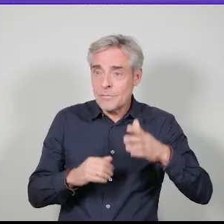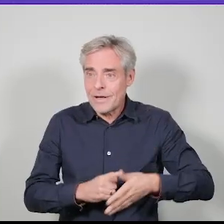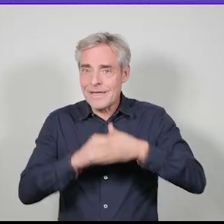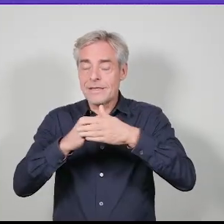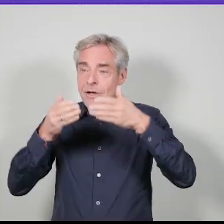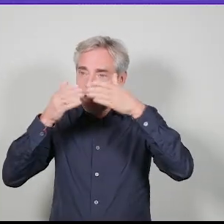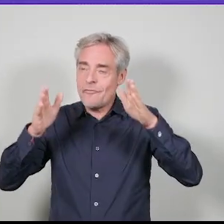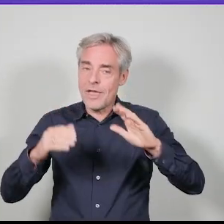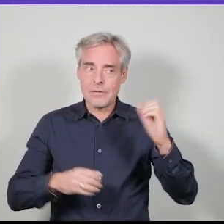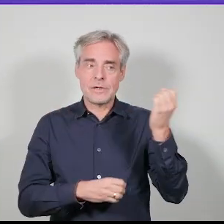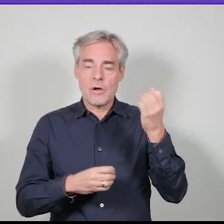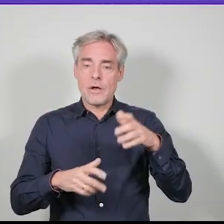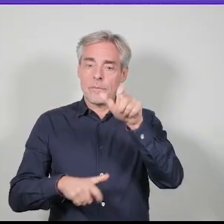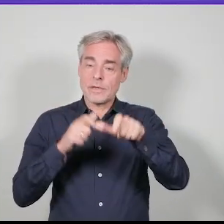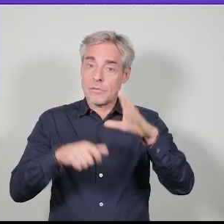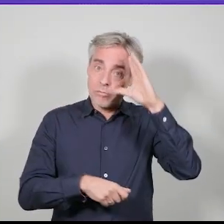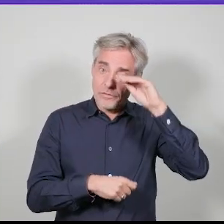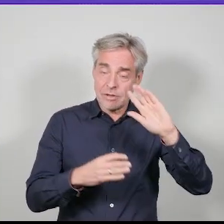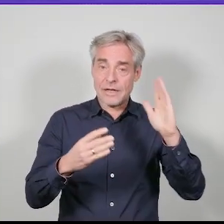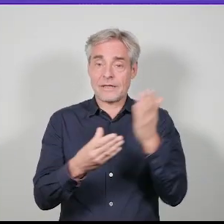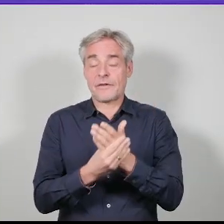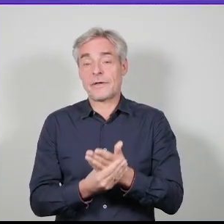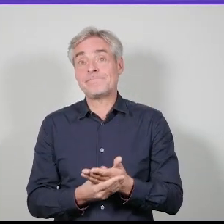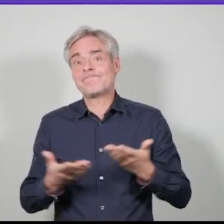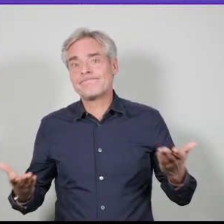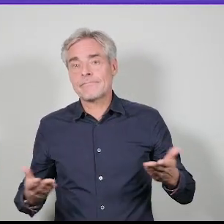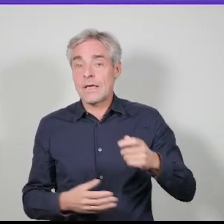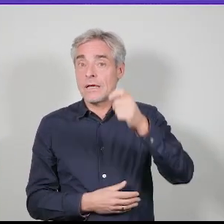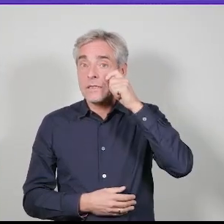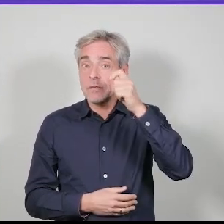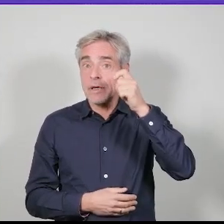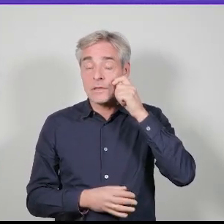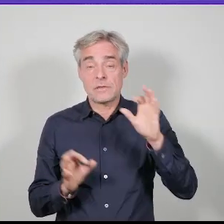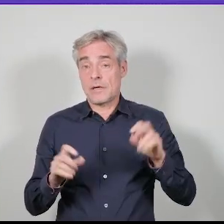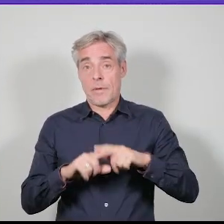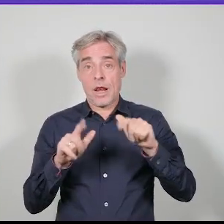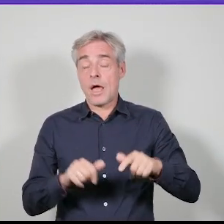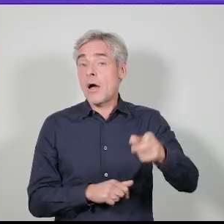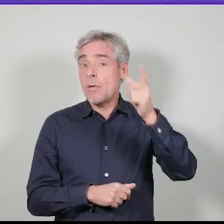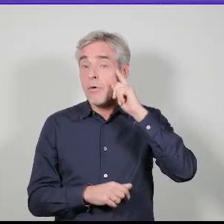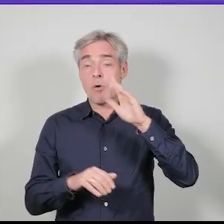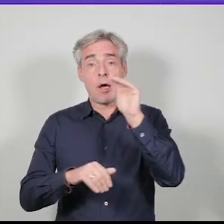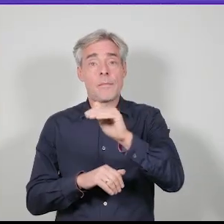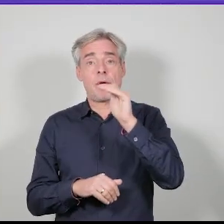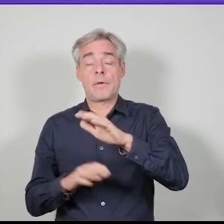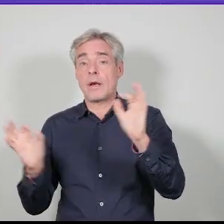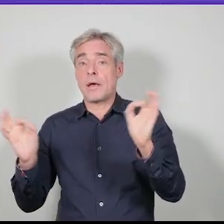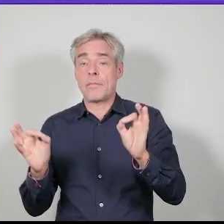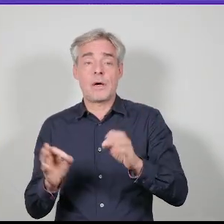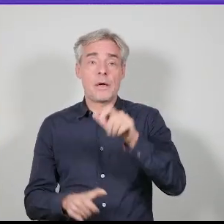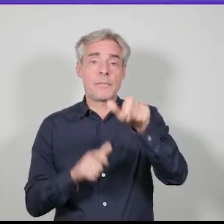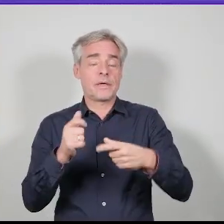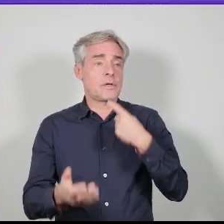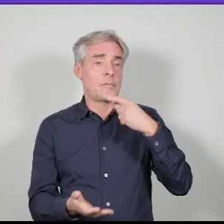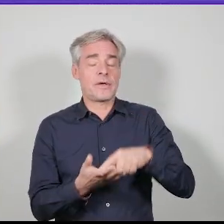qui viendrait de professionnels et que cette expertise n'est juste pas présente parce qu'elle n'est pas sollicitée, parce que les gens préfèrent,